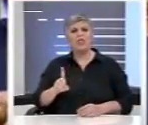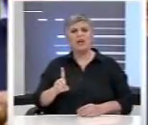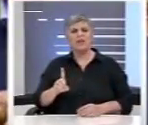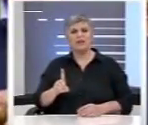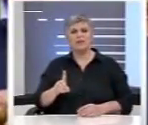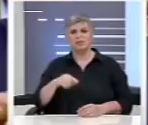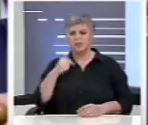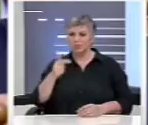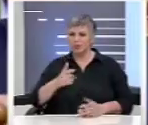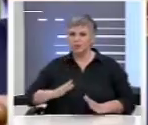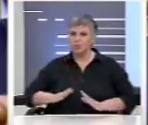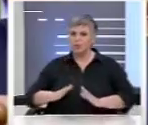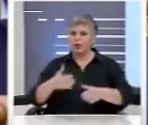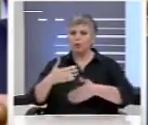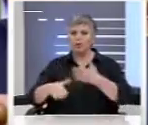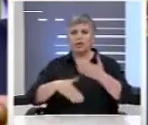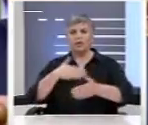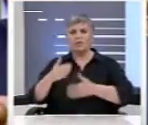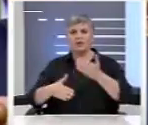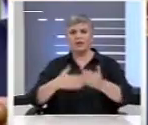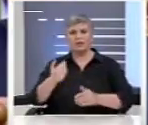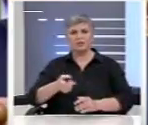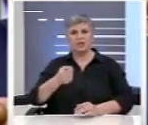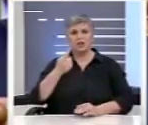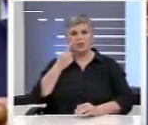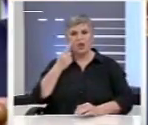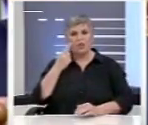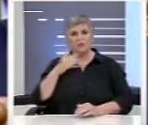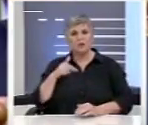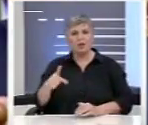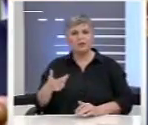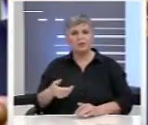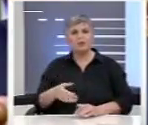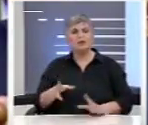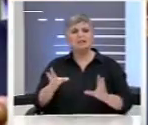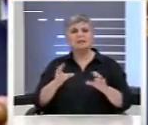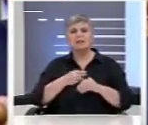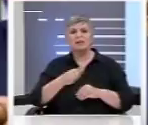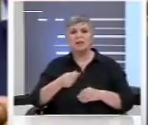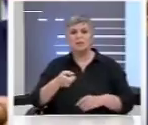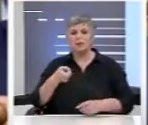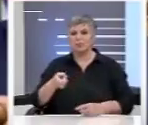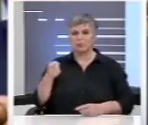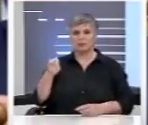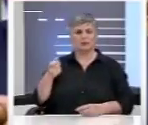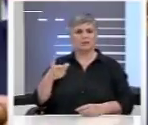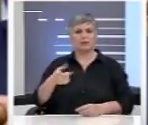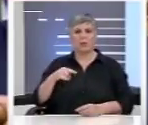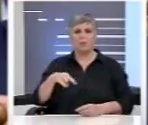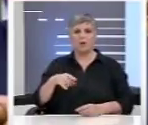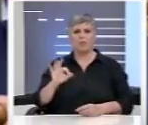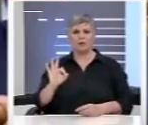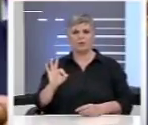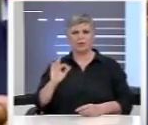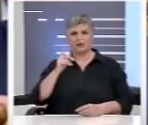διαδικασία ώστε να διελευκανθεί αυτή η υπόθεση δικαστικά της δολοφονίας του Παύλου Φίσα. Κατά τη γνώμη σας, τι είναι λοιπόν η Χρυσή